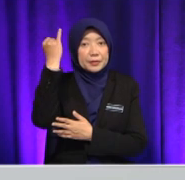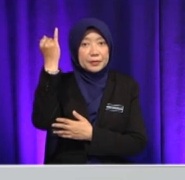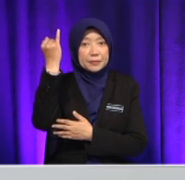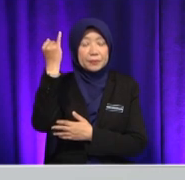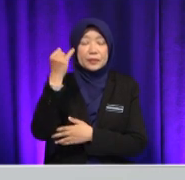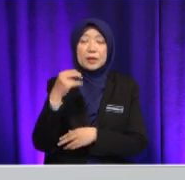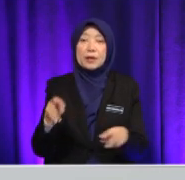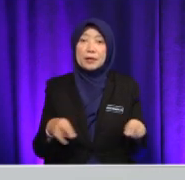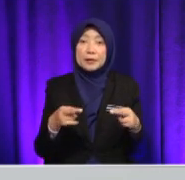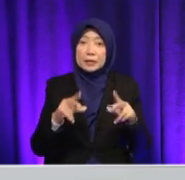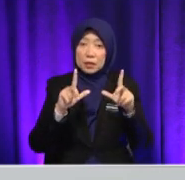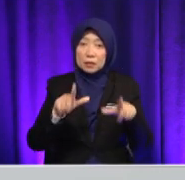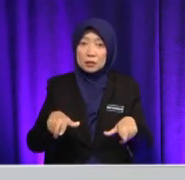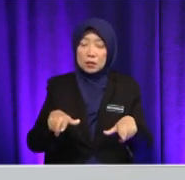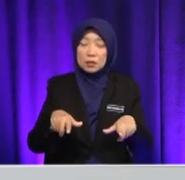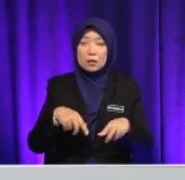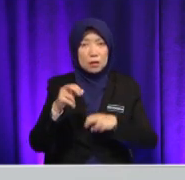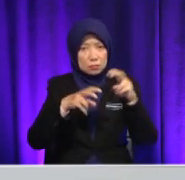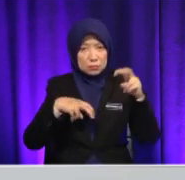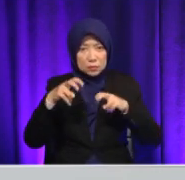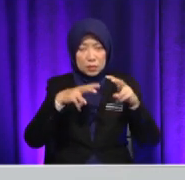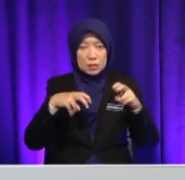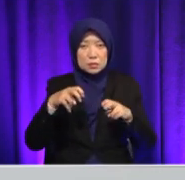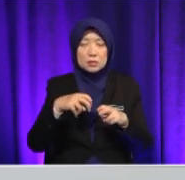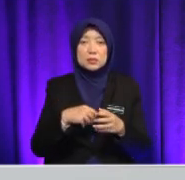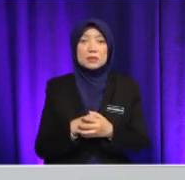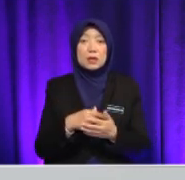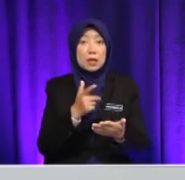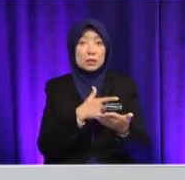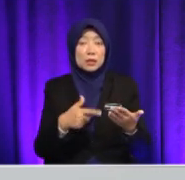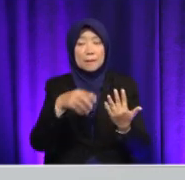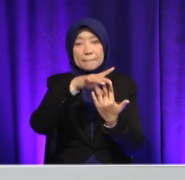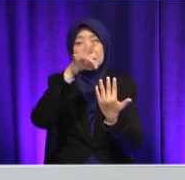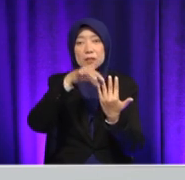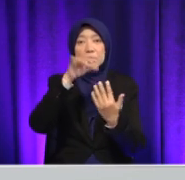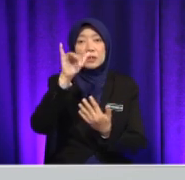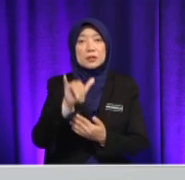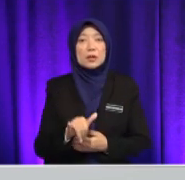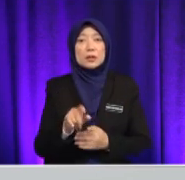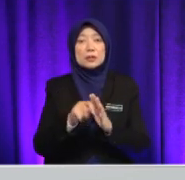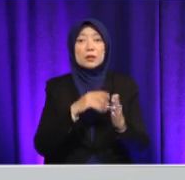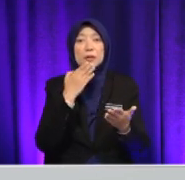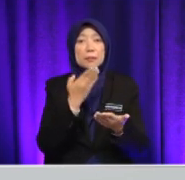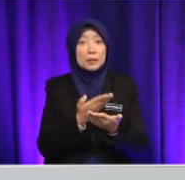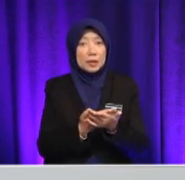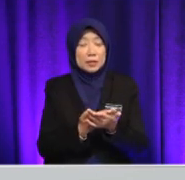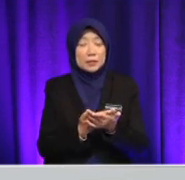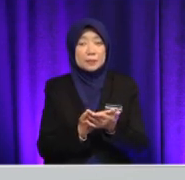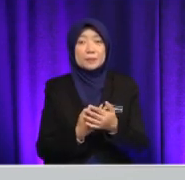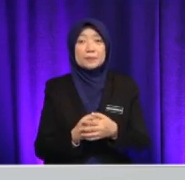kemudian menganalisislah Karan ya untuk membuat pilihan yang terbaik kemudian mengilustrasi